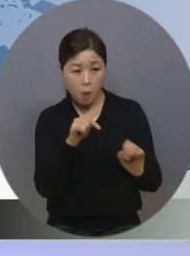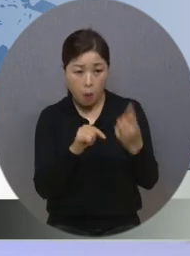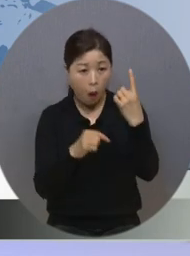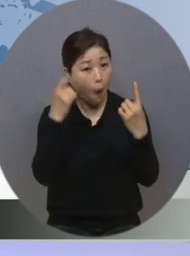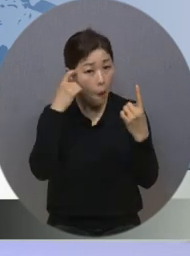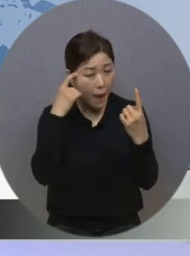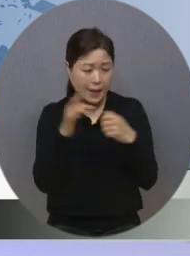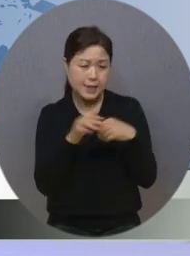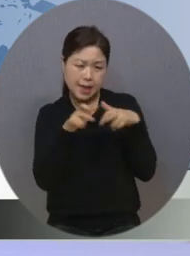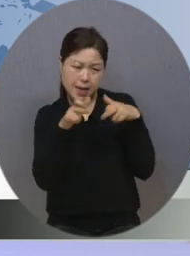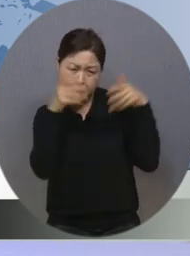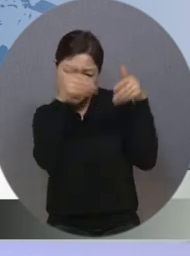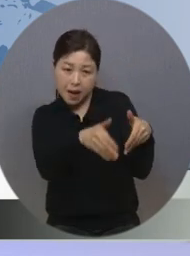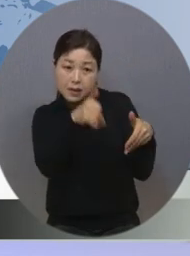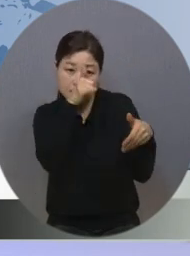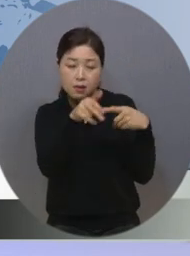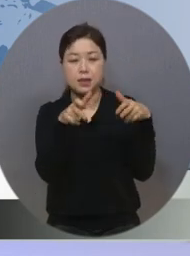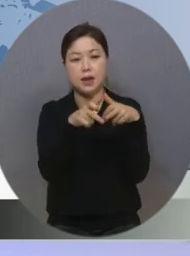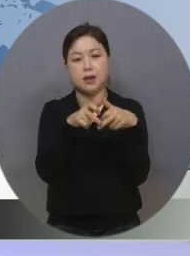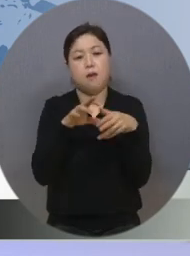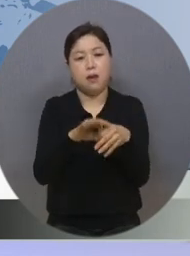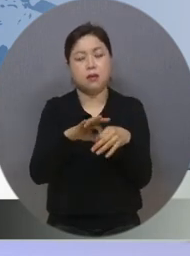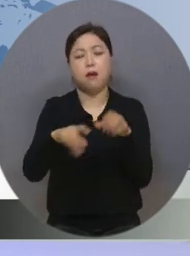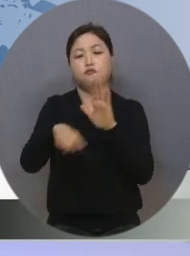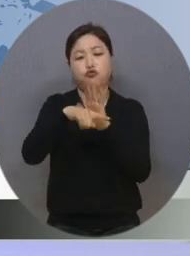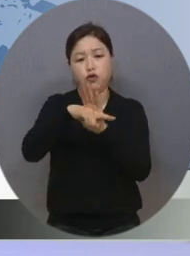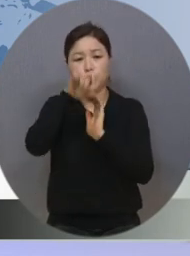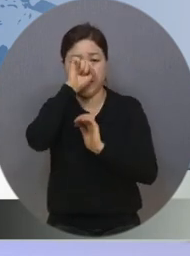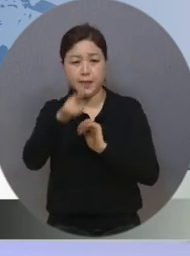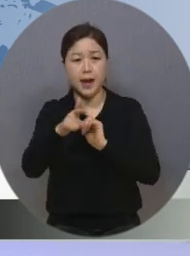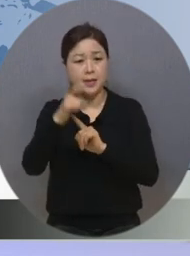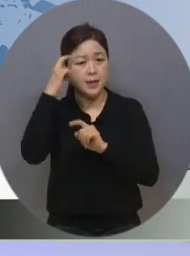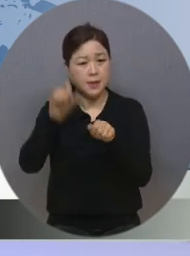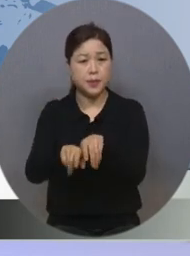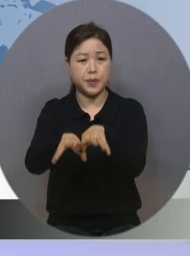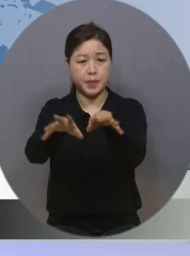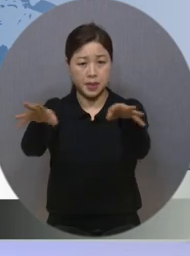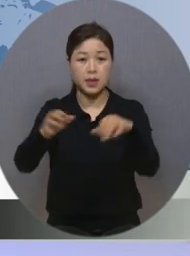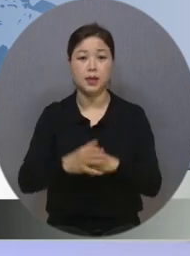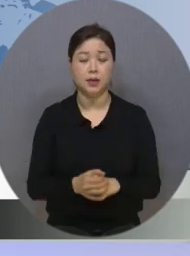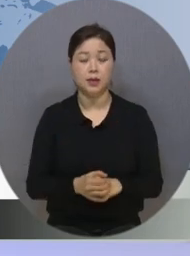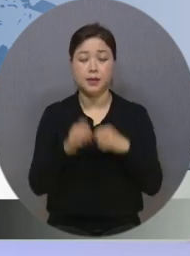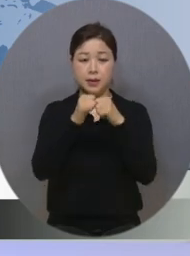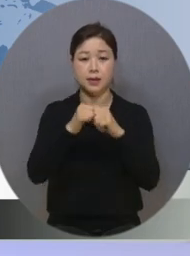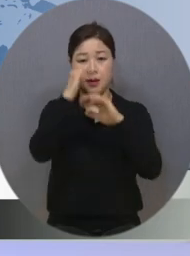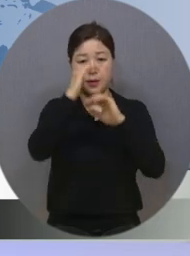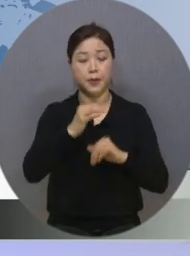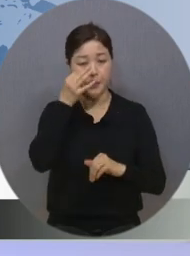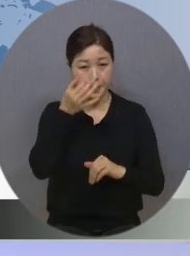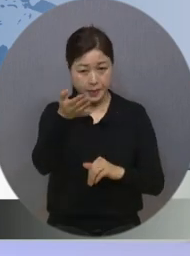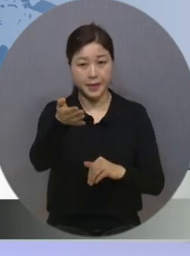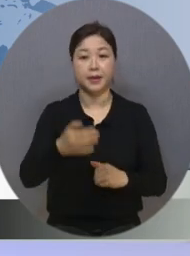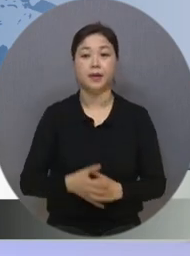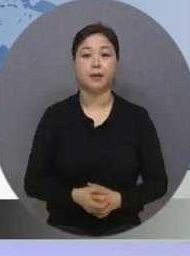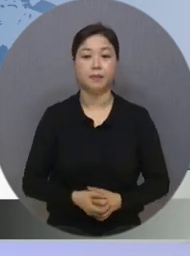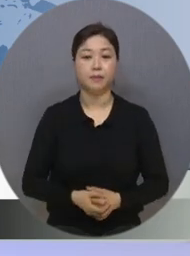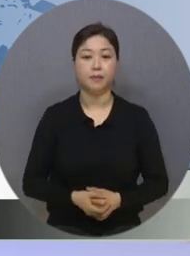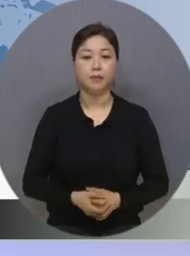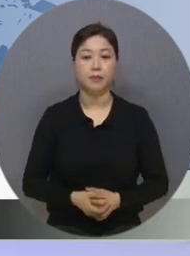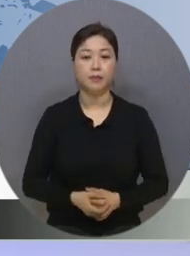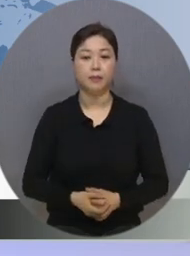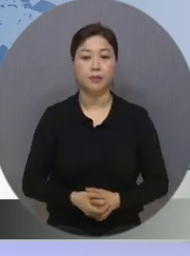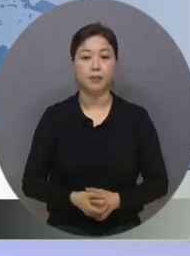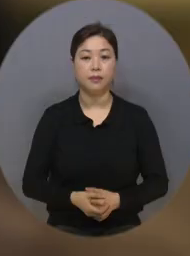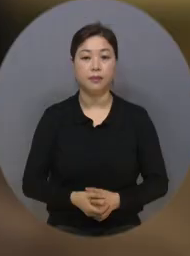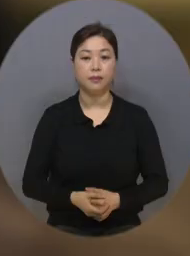보도하면서 장애인에 대한 부정적 여론까지 확산시키고 있다고 합니다. 자세한 내용 이주혜 아나운서가 전합니다.